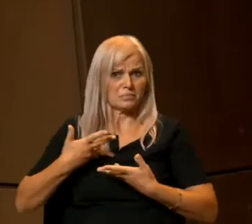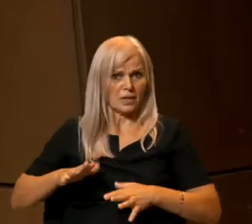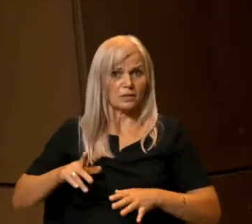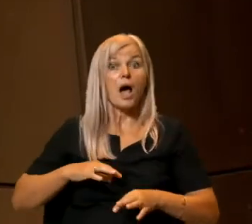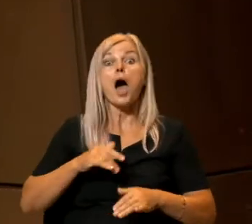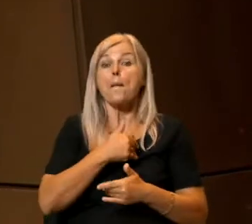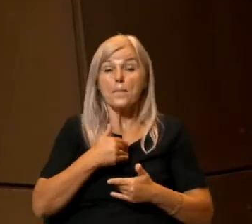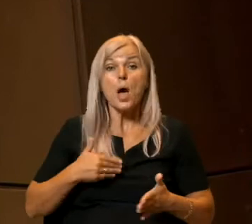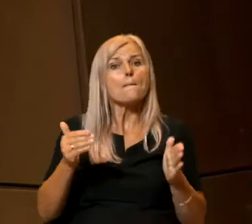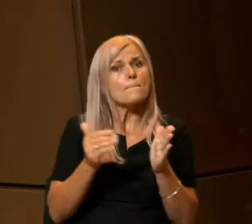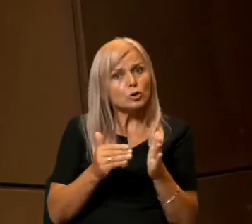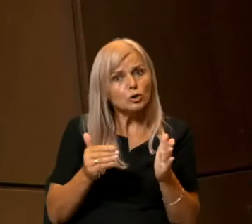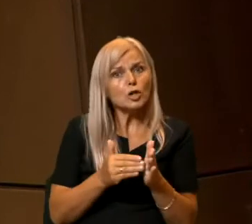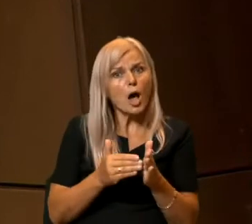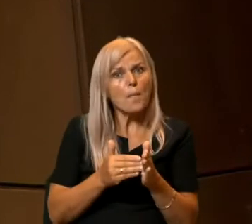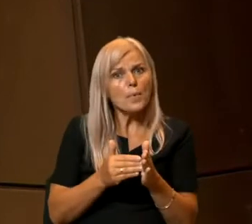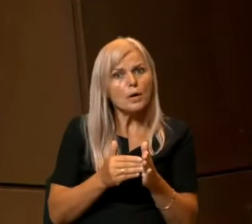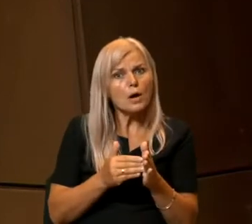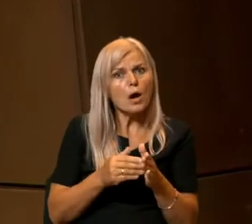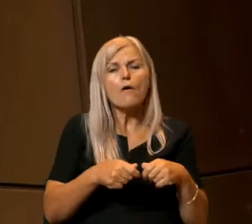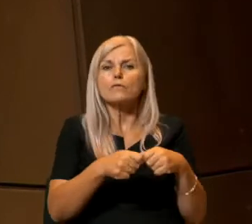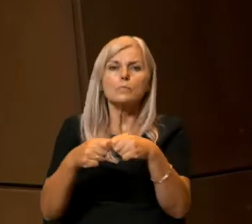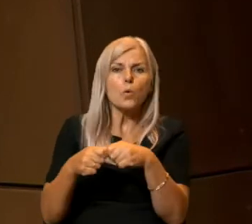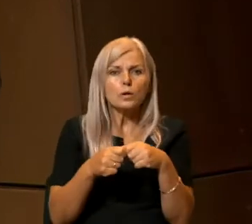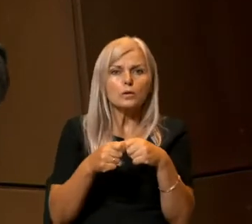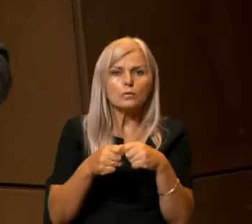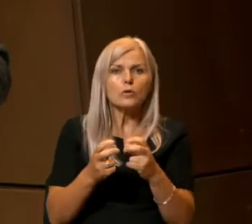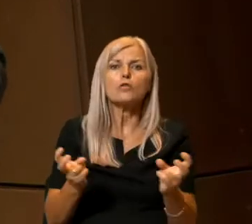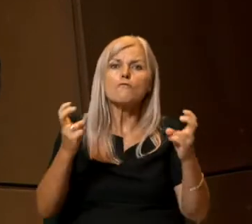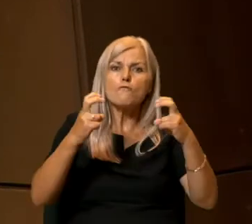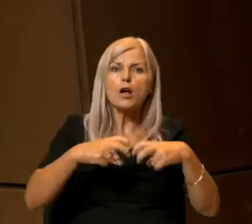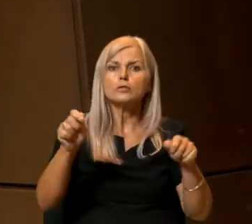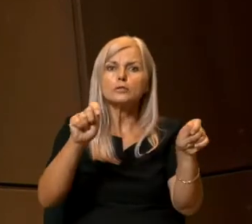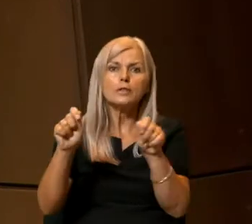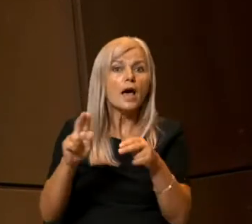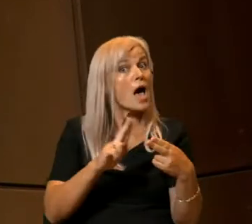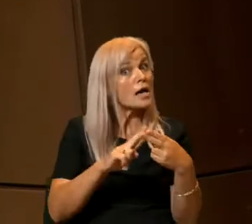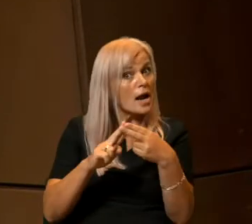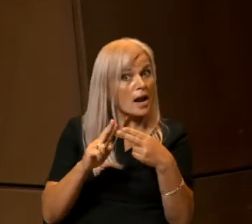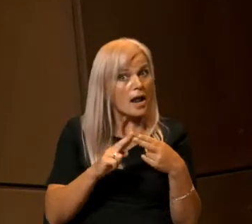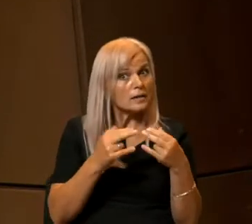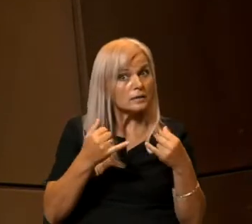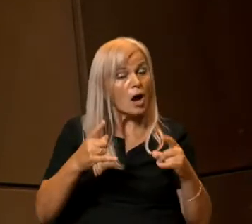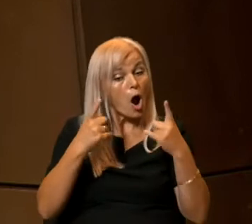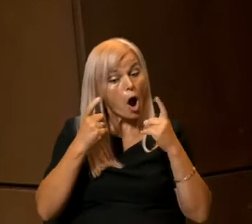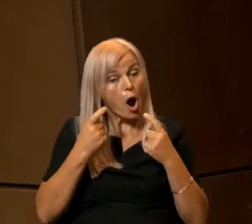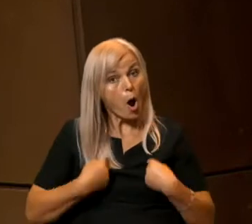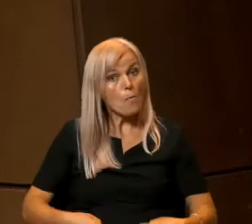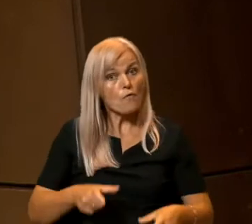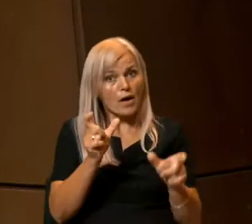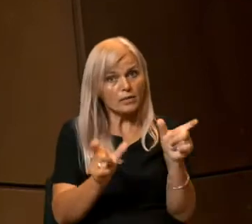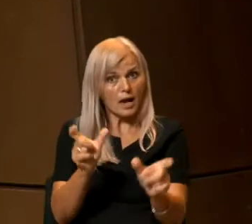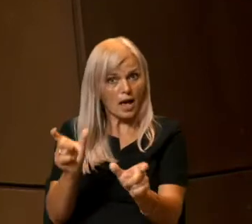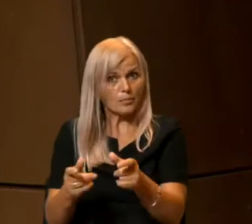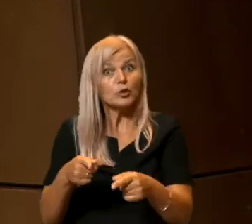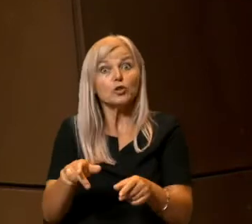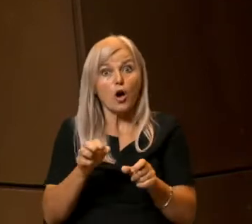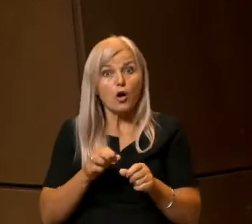potrzebujemy obywatelskości, która tworzyć będzie rezonans i relacje pomiędzy obywatelami i to doprowadzi